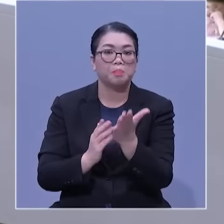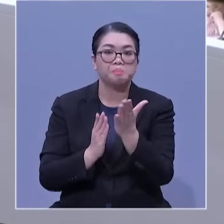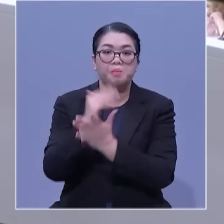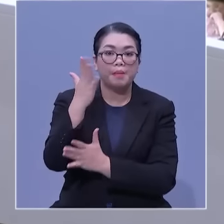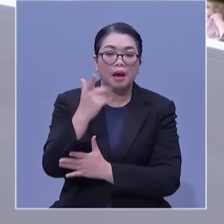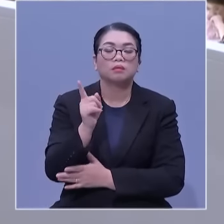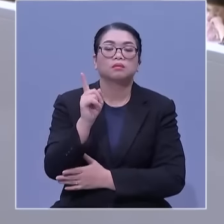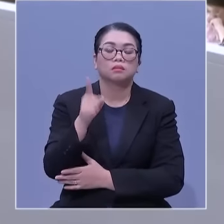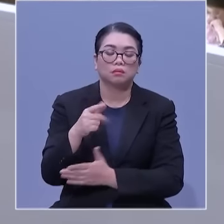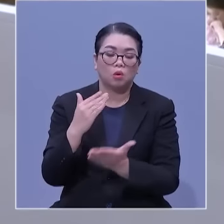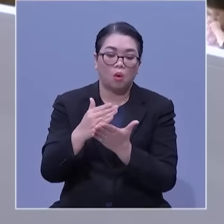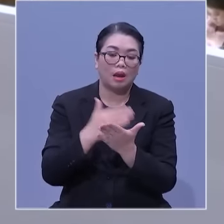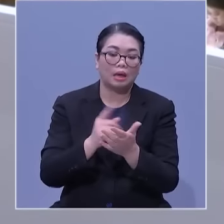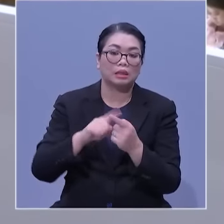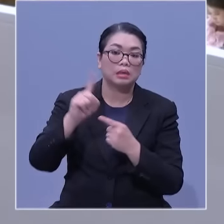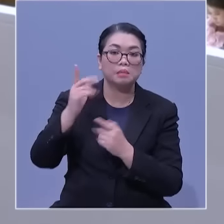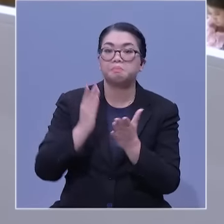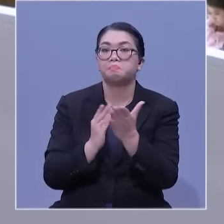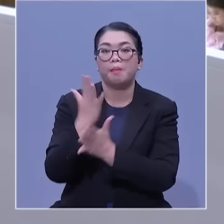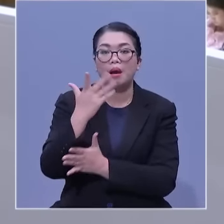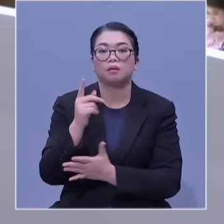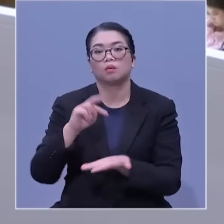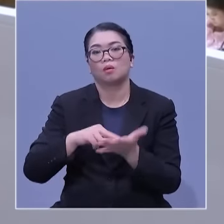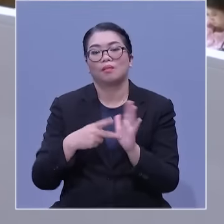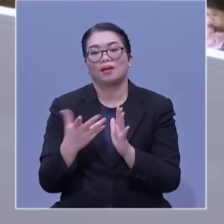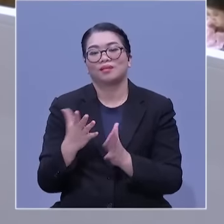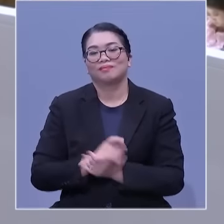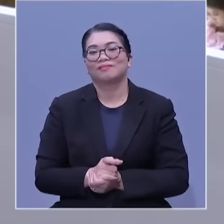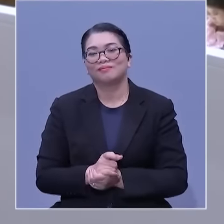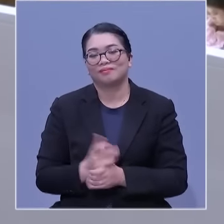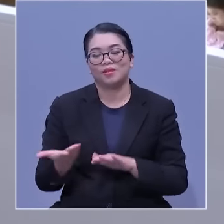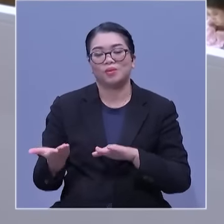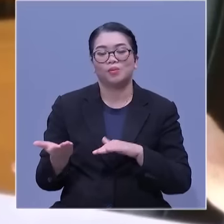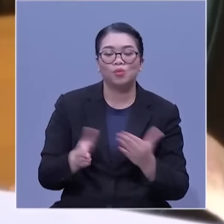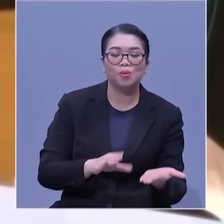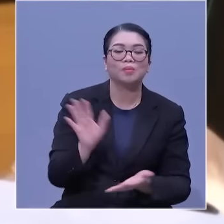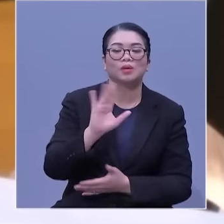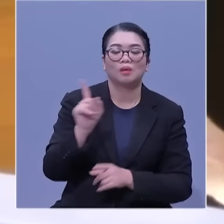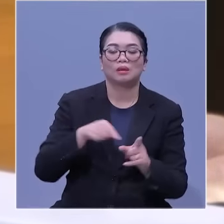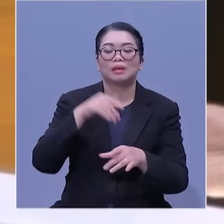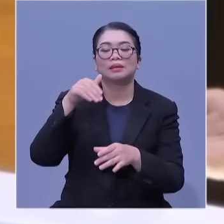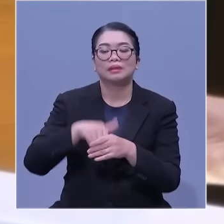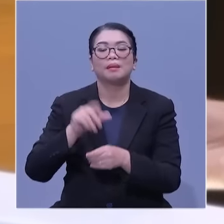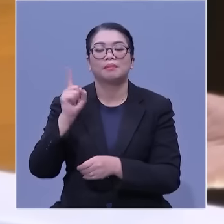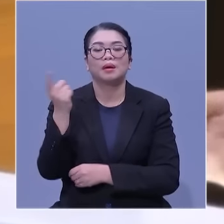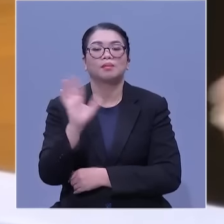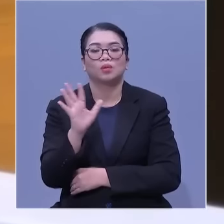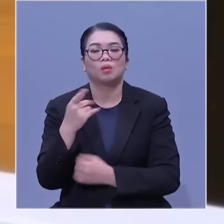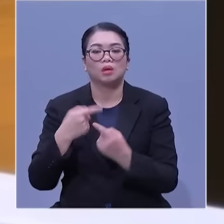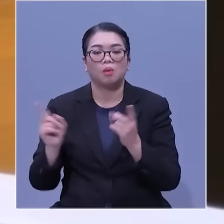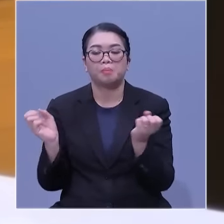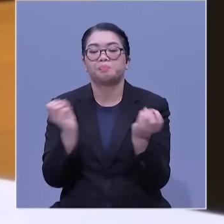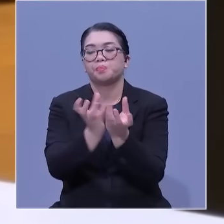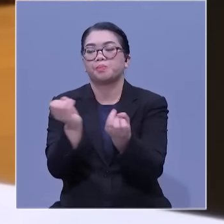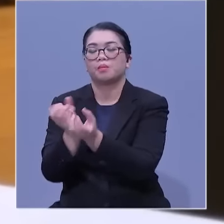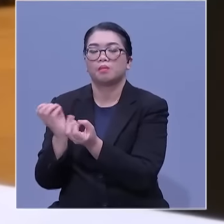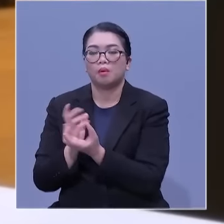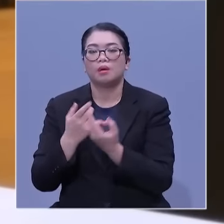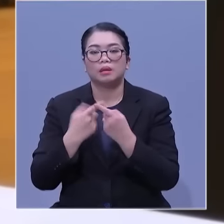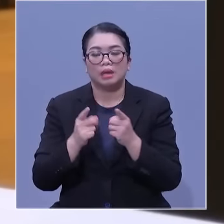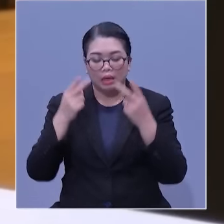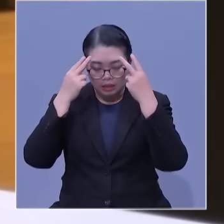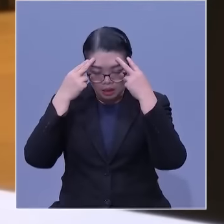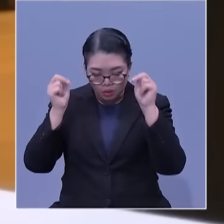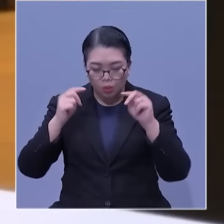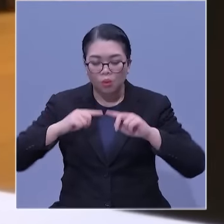ผ่านในวาระที่ 1นั่นอาจจะไม่ต้องถึงขั้นยุบสภาเลือกตั้งใหม่เพราะจะเกิดความเดือดร้อนแต่ว่านายก